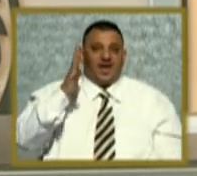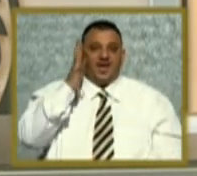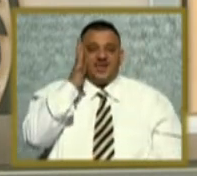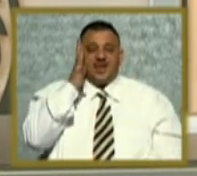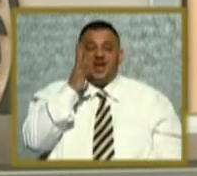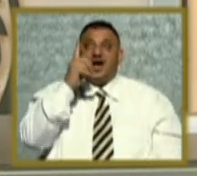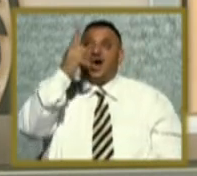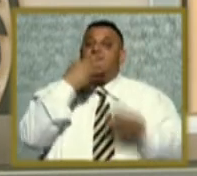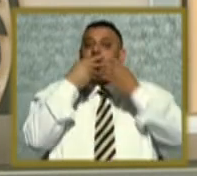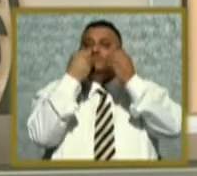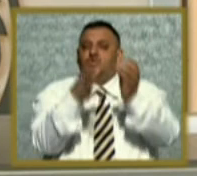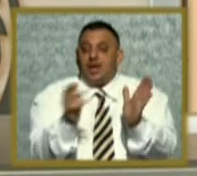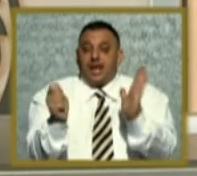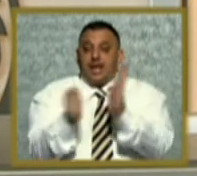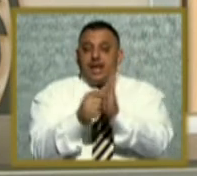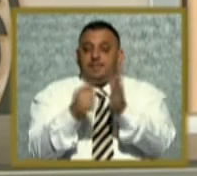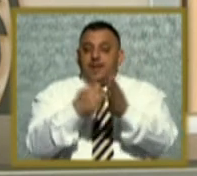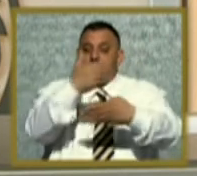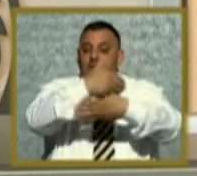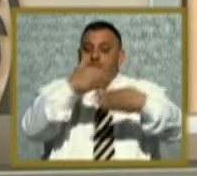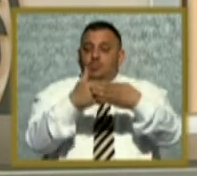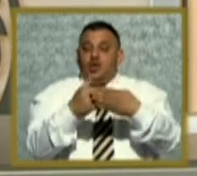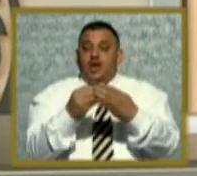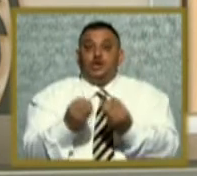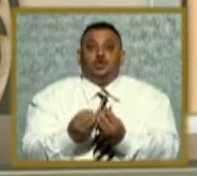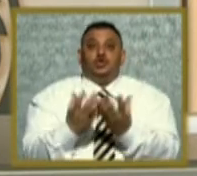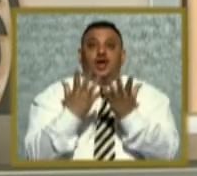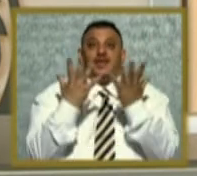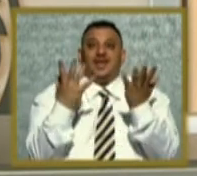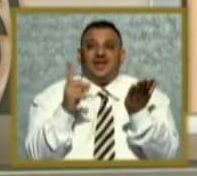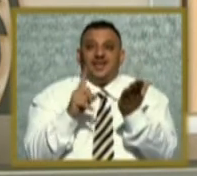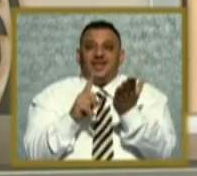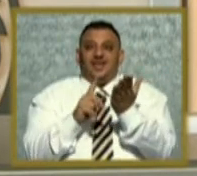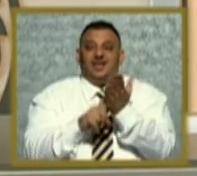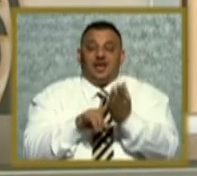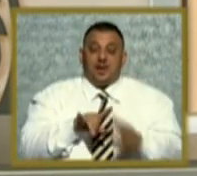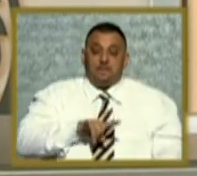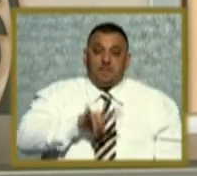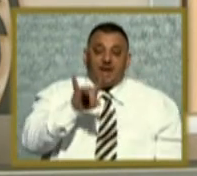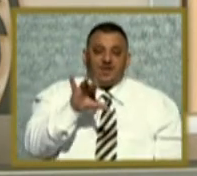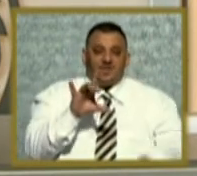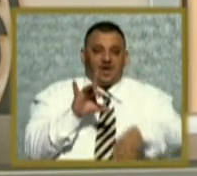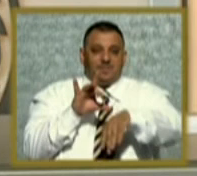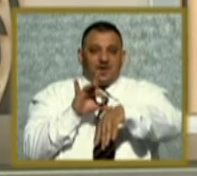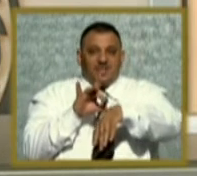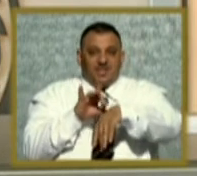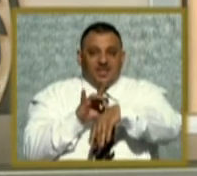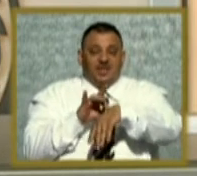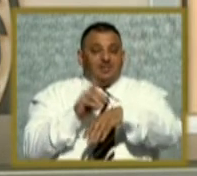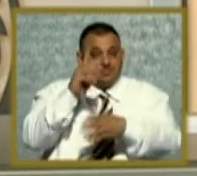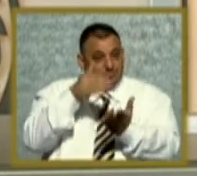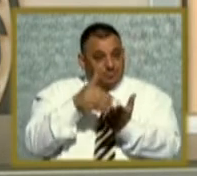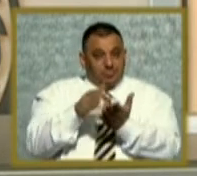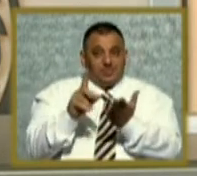وتفيد كلها إيش المواظبة والاستمرار عليها، إلا لعذر كأن يكون مسافر مثلا، كأن يكون مريض، كأن يكون مثلا